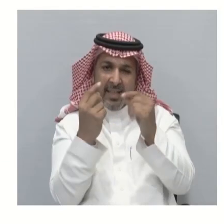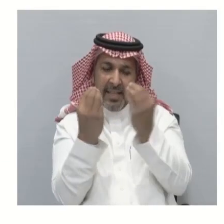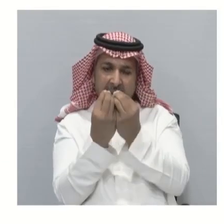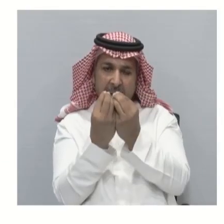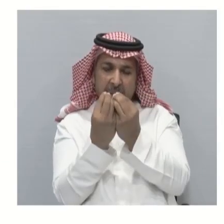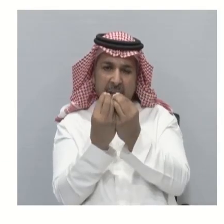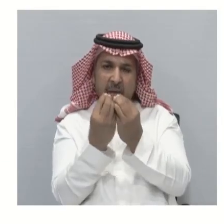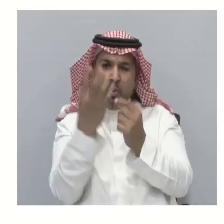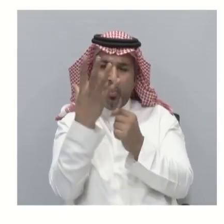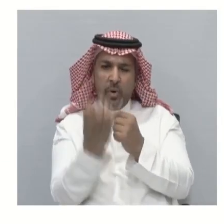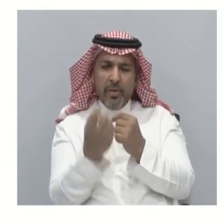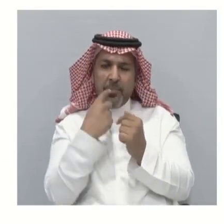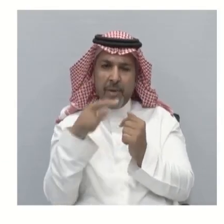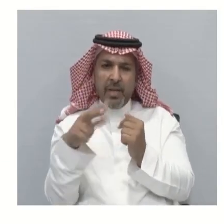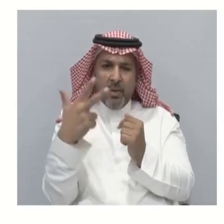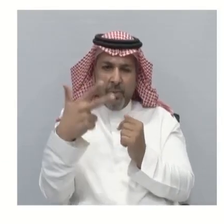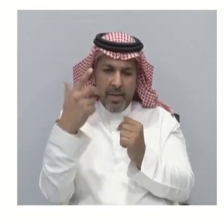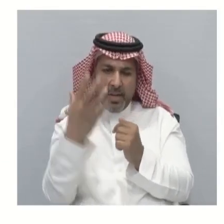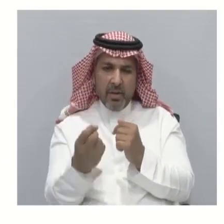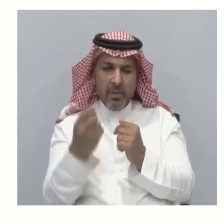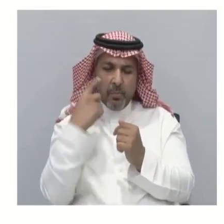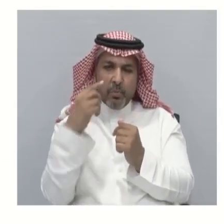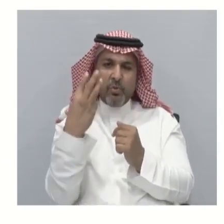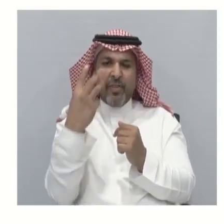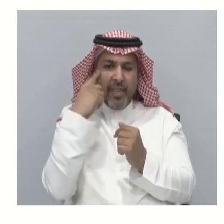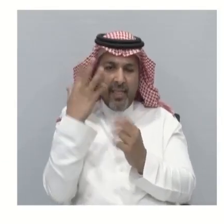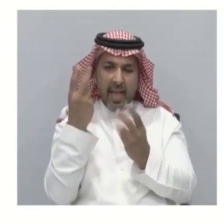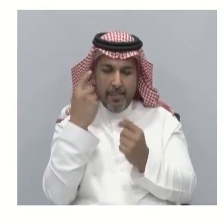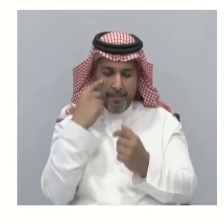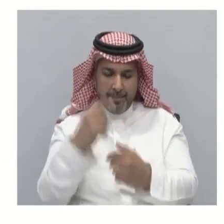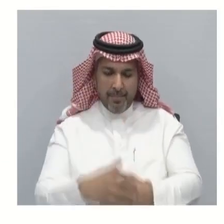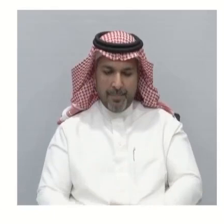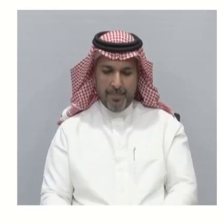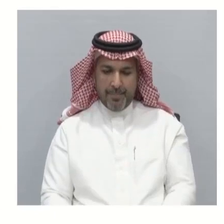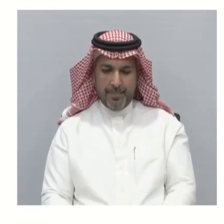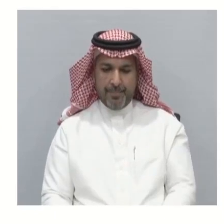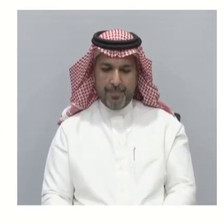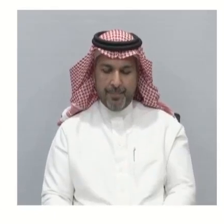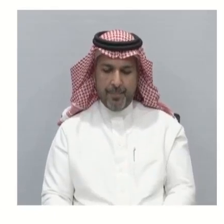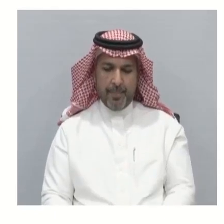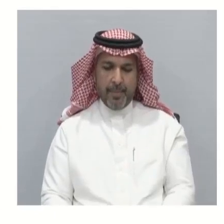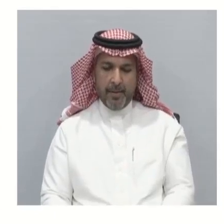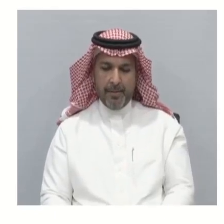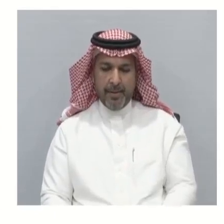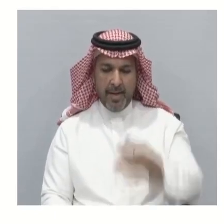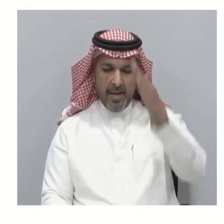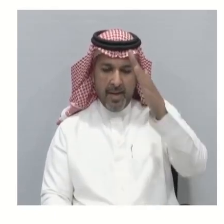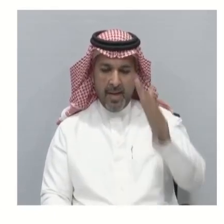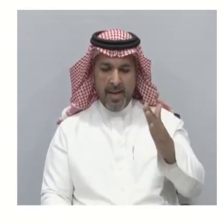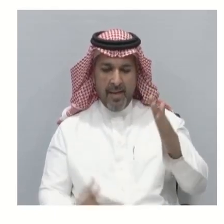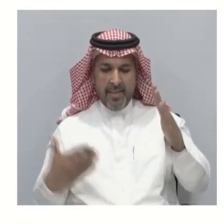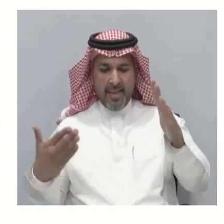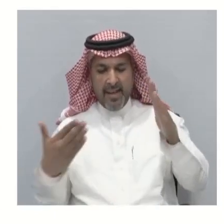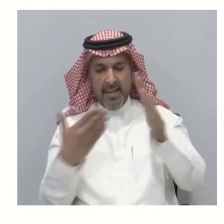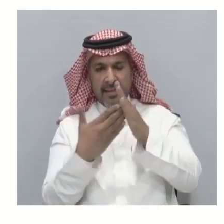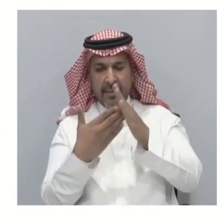والقطعه المستقيمه ام ار وين القطعه المستقيمه اس ام هذه القطعه المستقيمه اس ام وتقابل زاويه قياسها 60